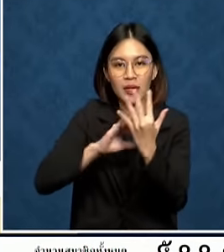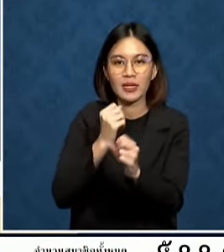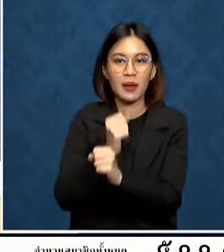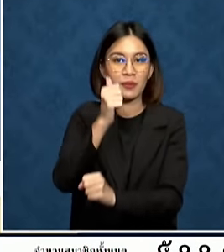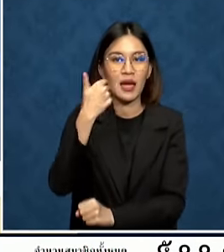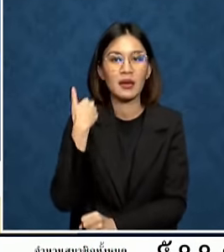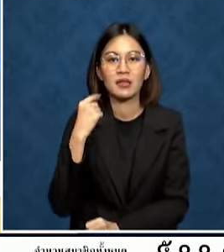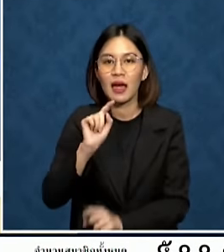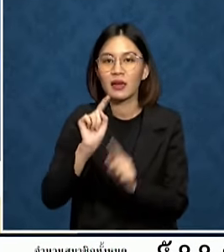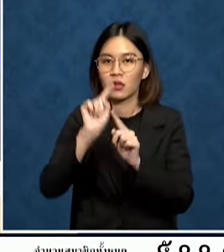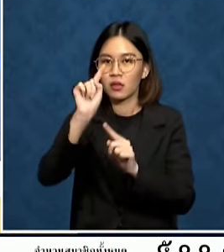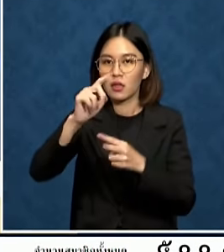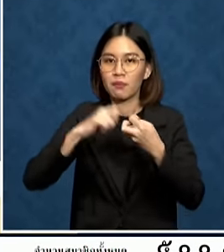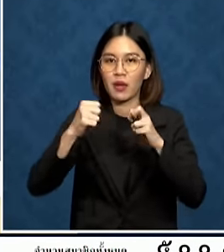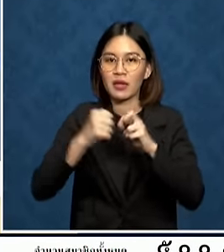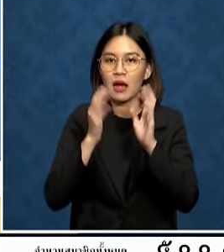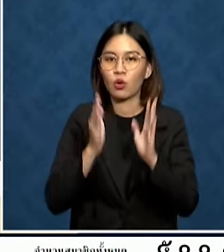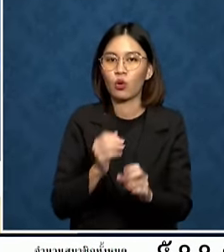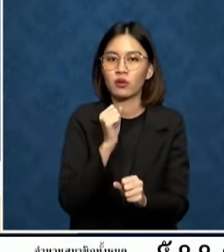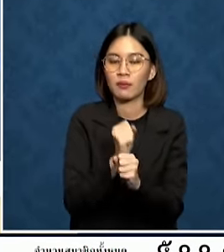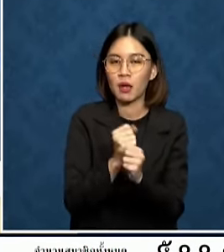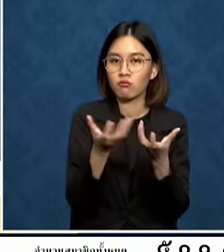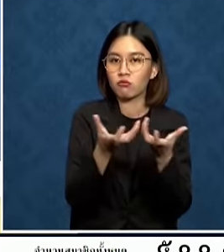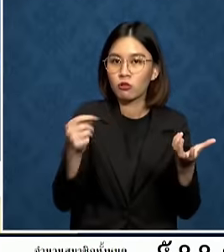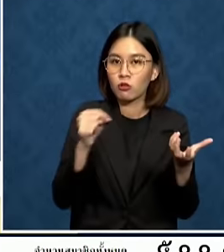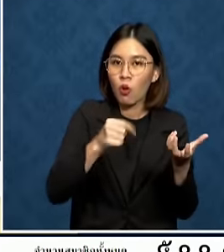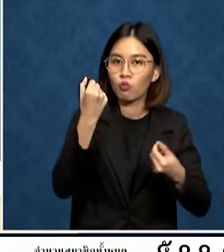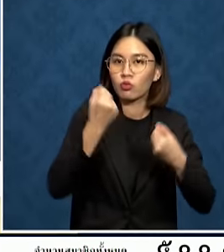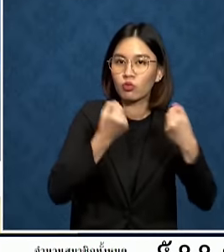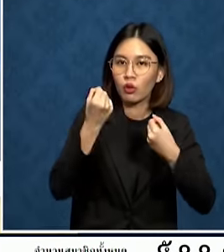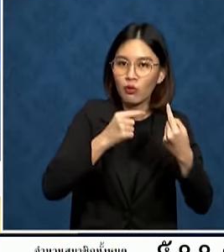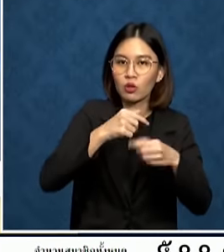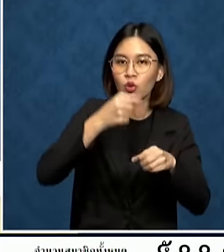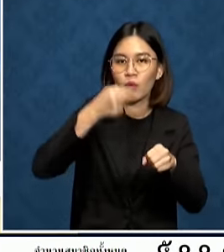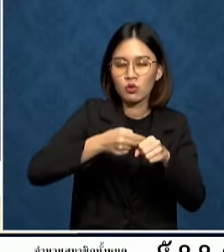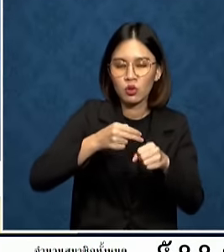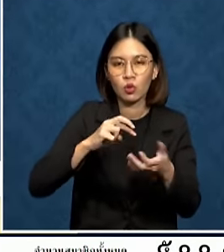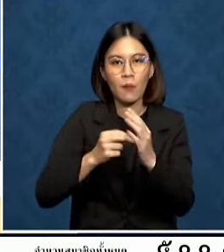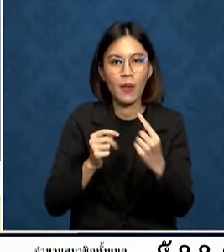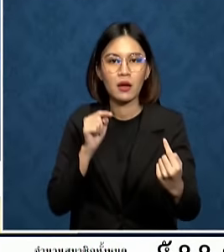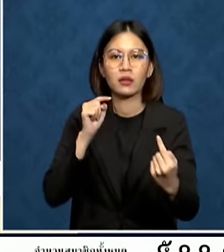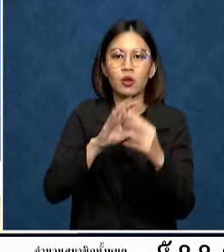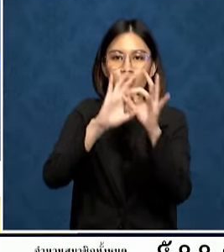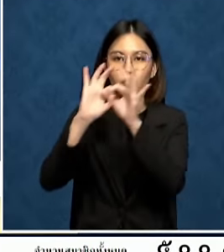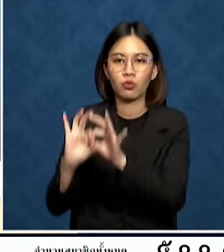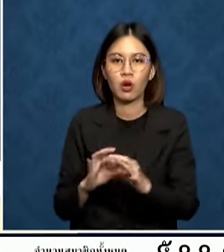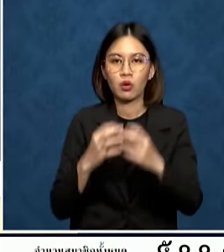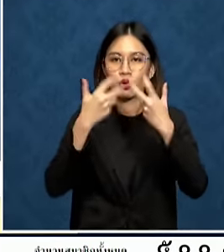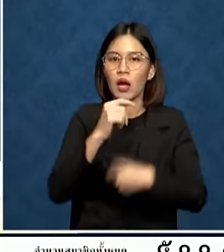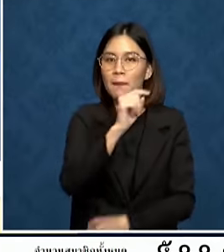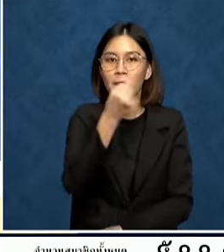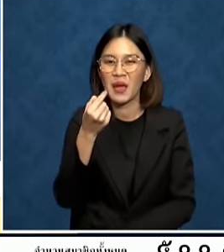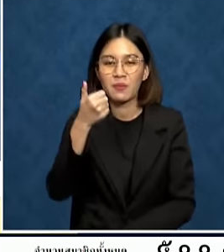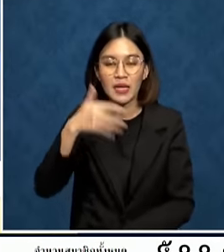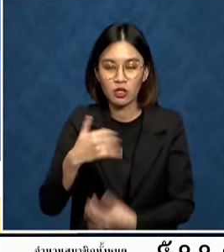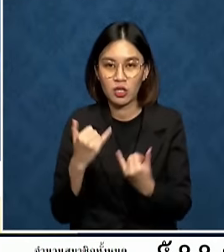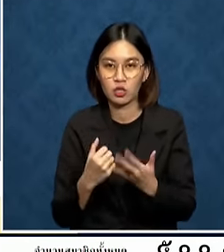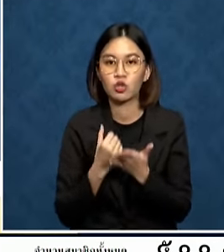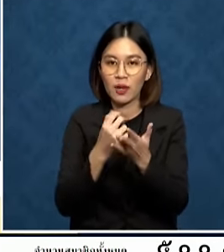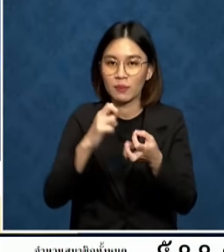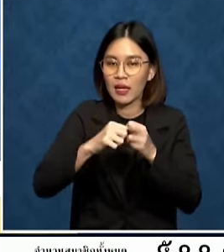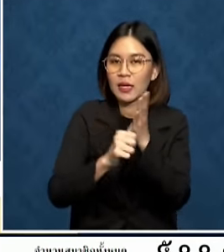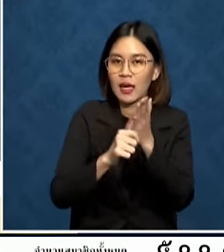ครับ 1ปัญหาผู้ผลิตชิ้นส่วนอุตสาหกรรมรถยนสันดาบที่ไม่สามารถเข้าสู่ห่วงโซ่อุตสาหกรรมใหม่ได้ 2ปัญหา